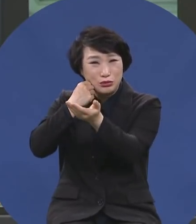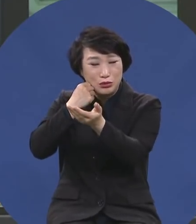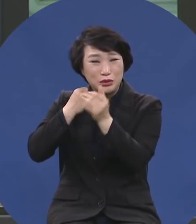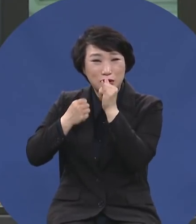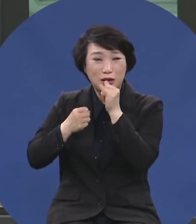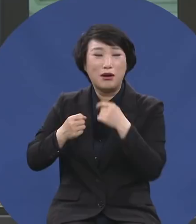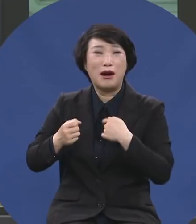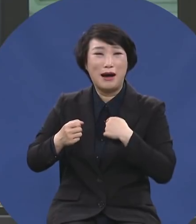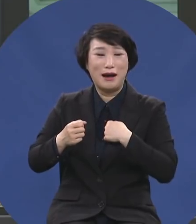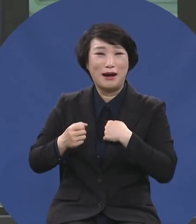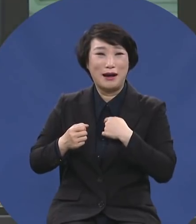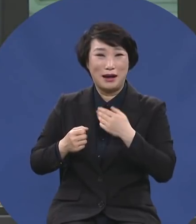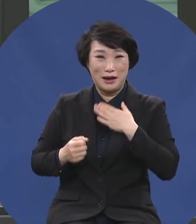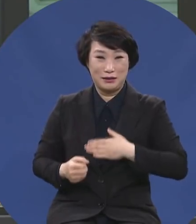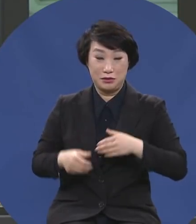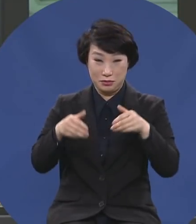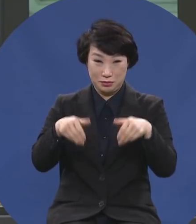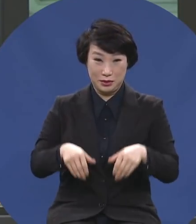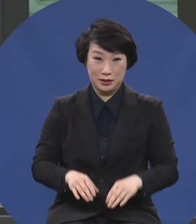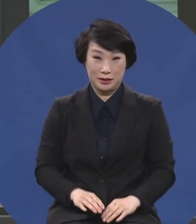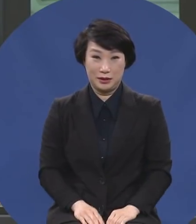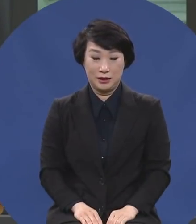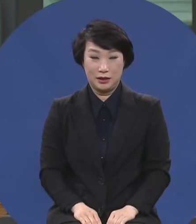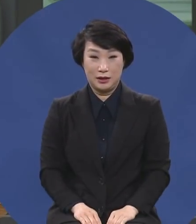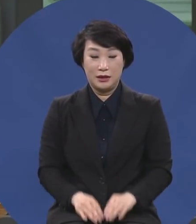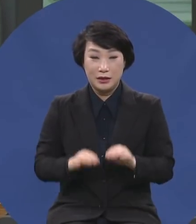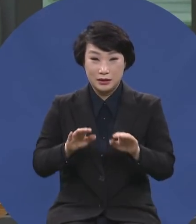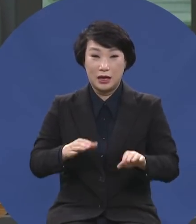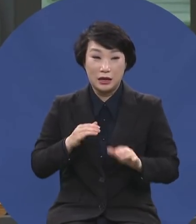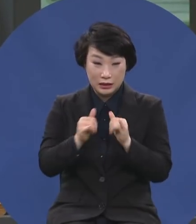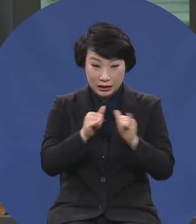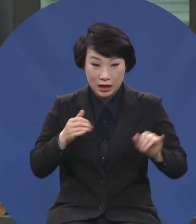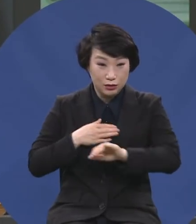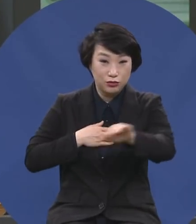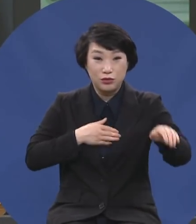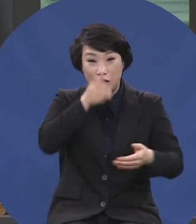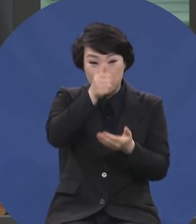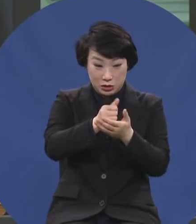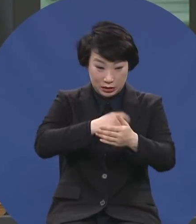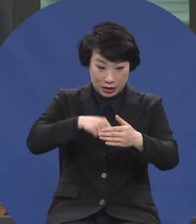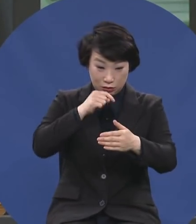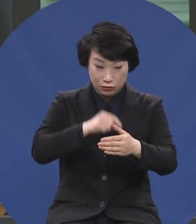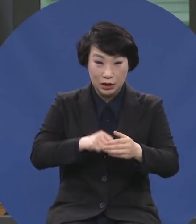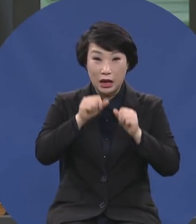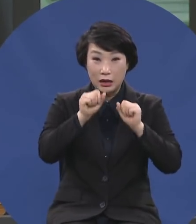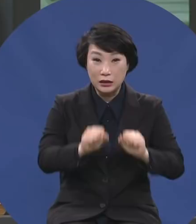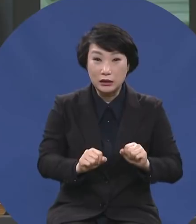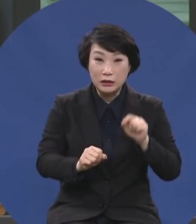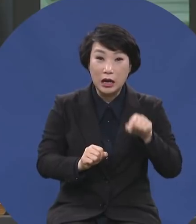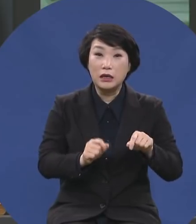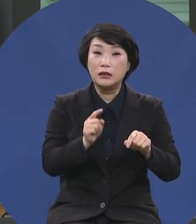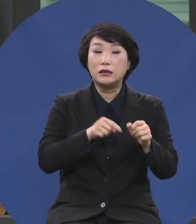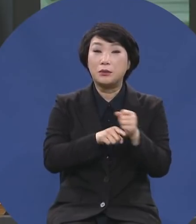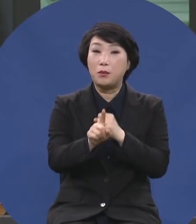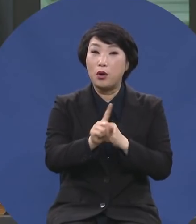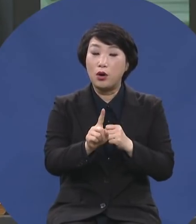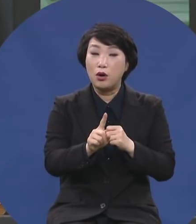합니다. 하나님께서 죄 아래란 말은 죽음